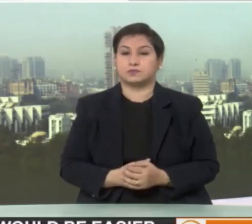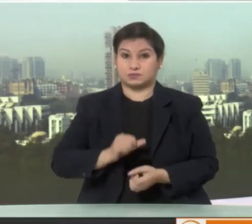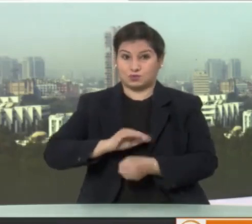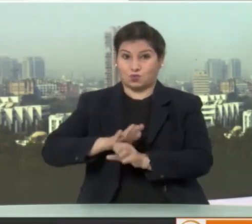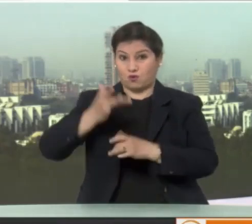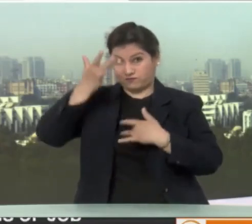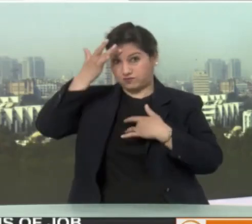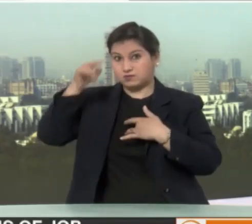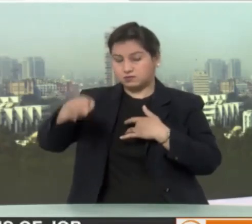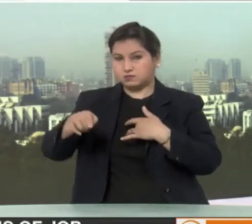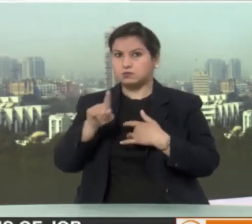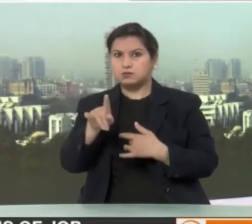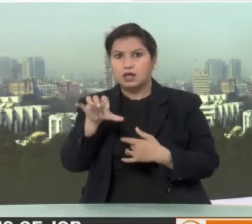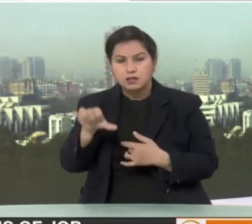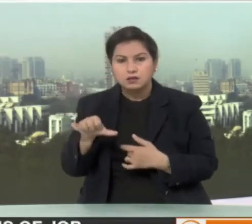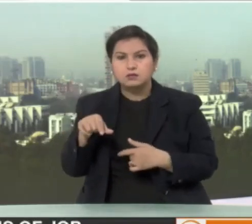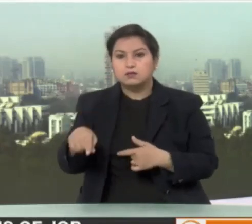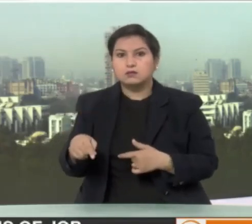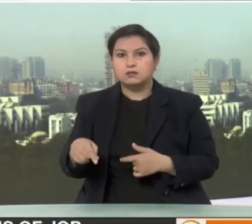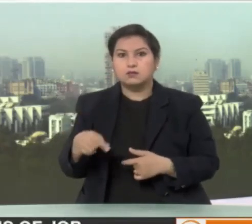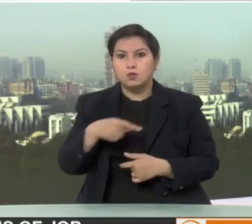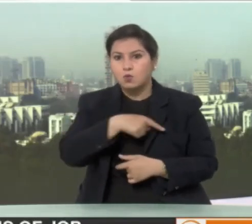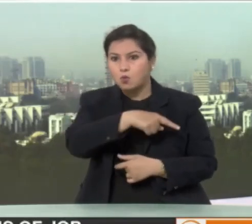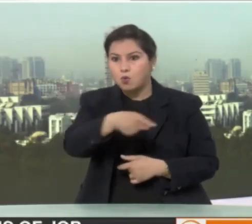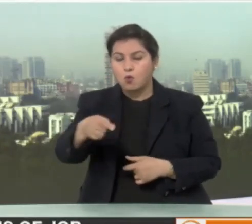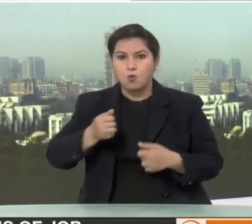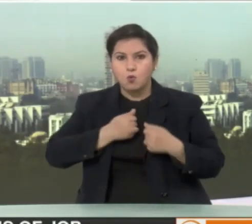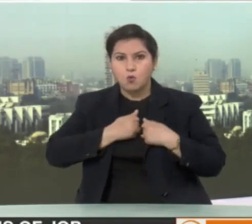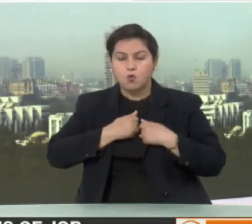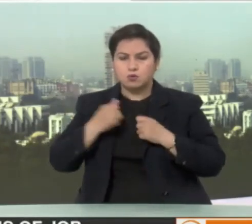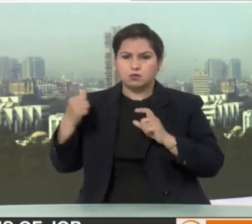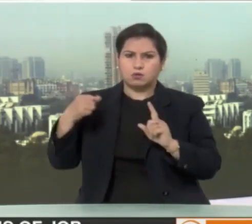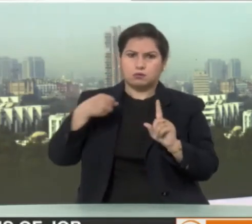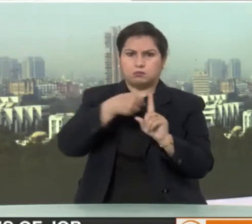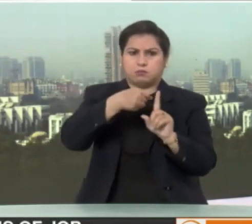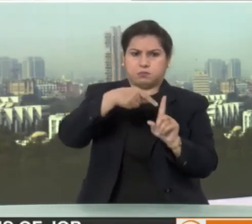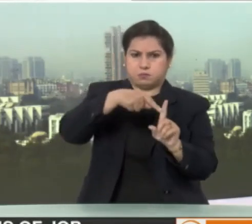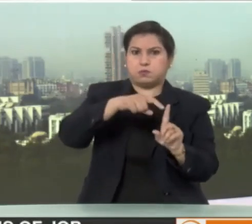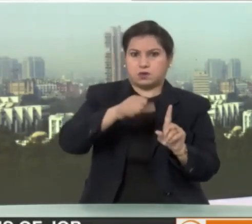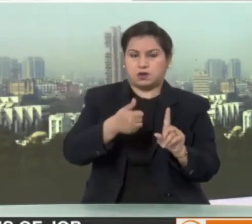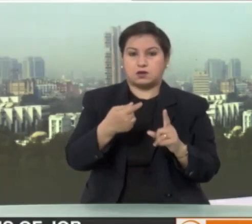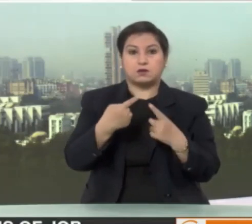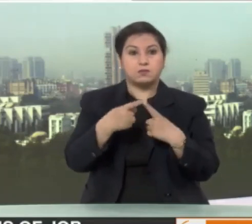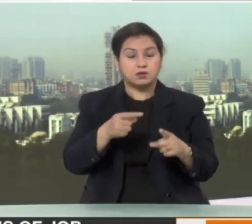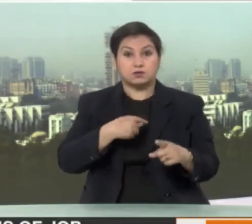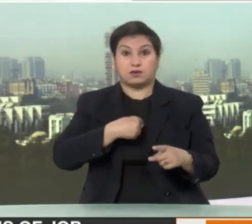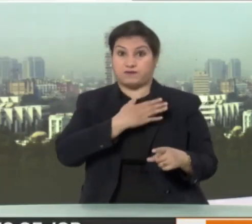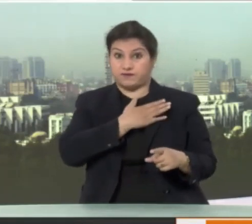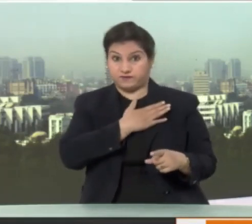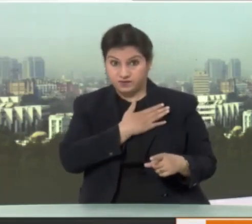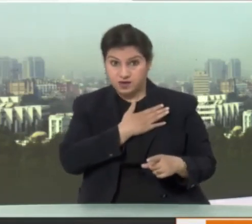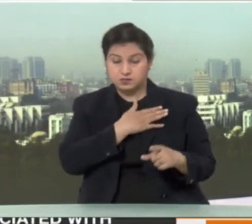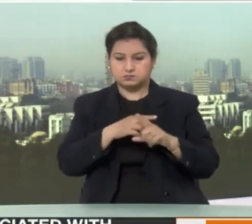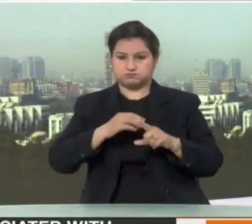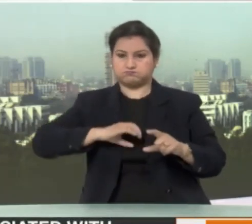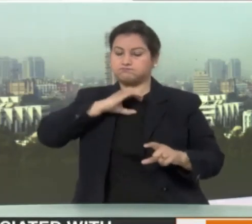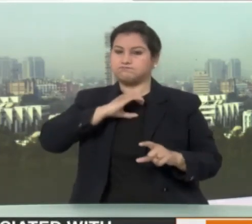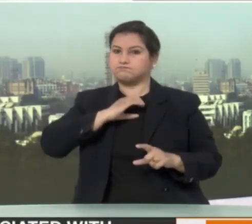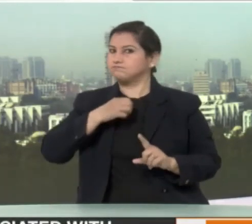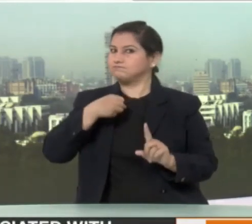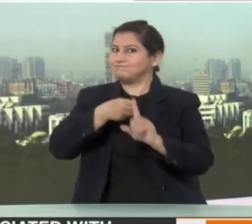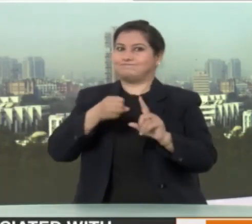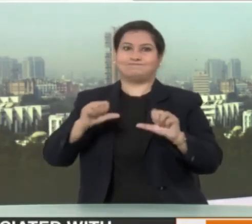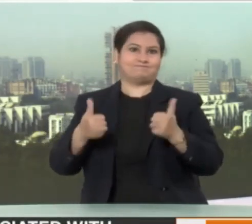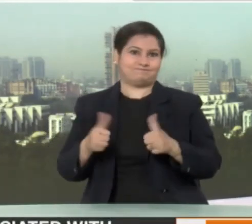कोविड-19 जैसे संकट हमारे संसाधनों पर इफेक्ट डाल सकते हैं, पर हमारे फेथ और कॉन्फिडेंस को प्रभावित नहीं